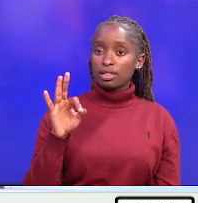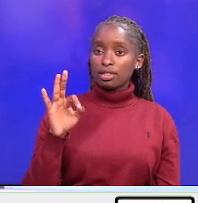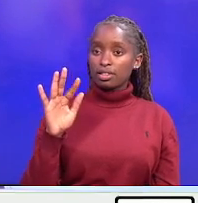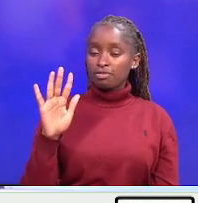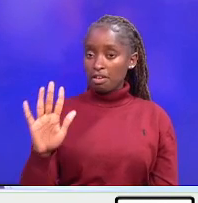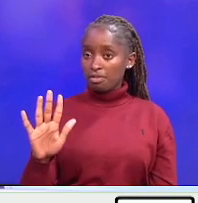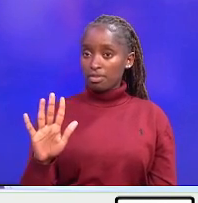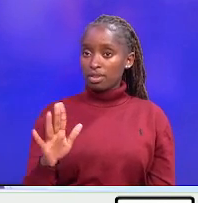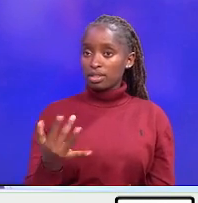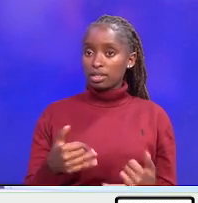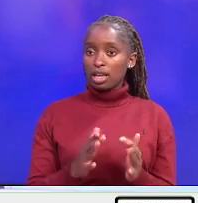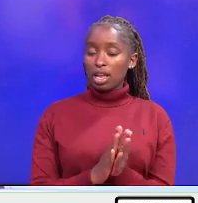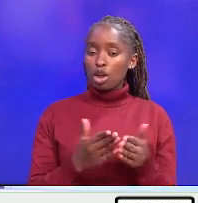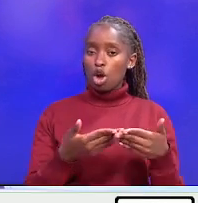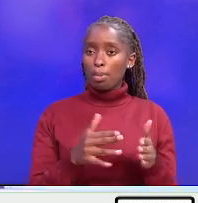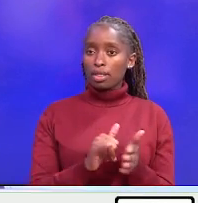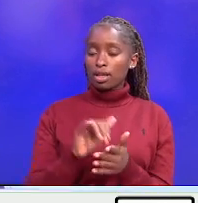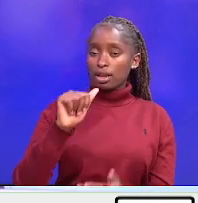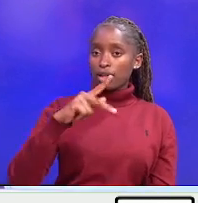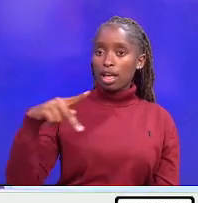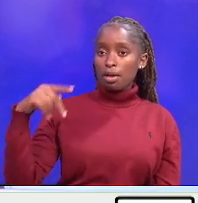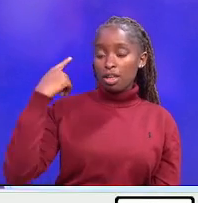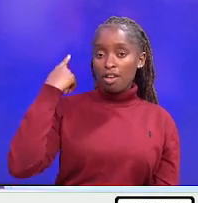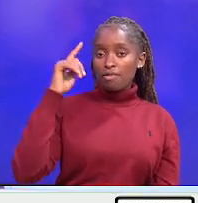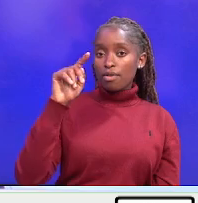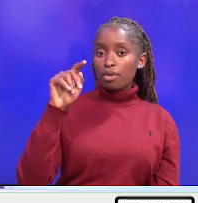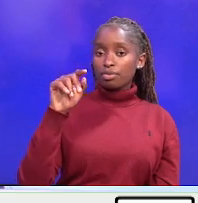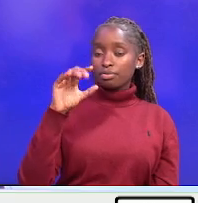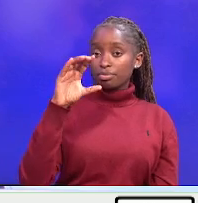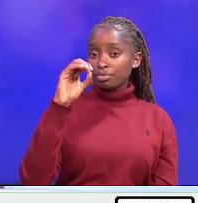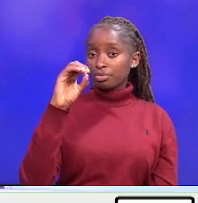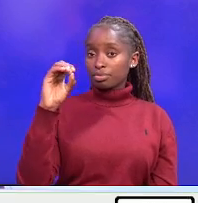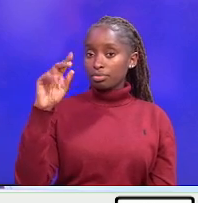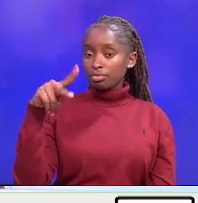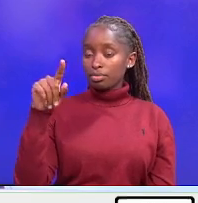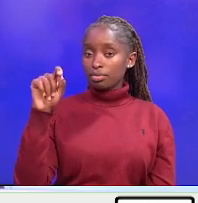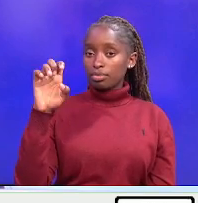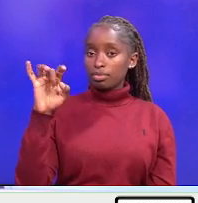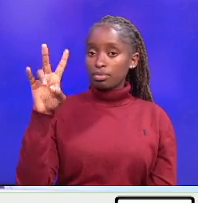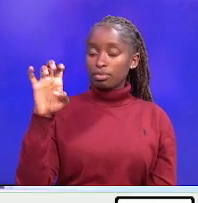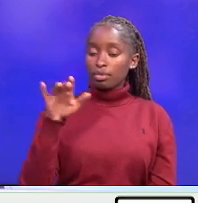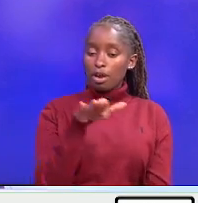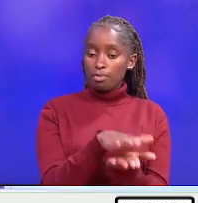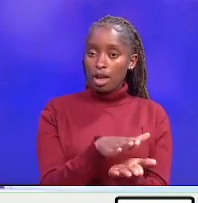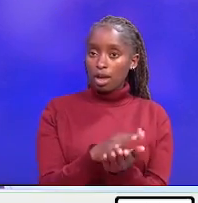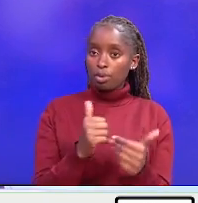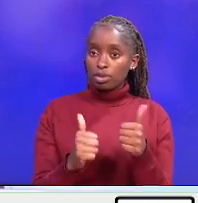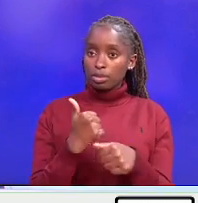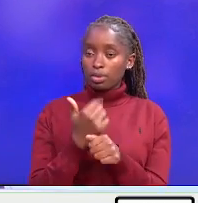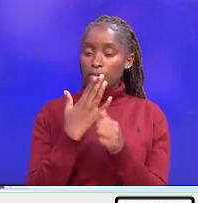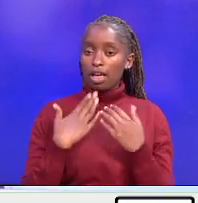35 kufungua app ya yaa ya Cooperative Bank ambayo itawawezesha kupata ujuzi wa kifedha.